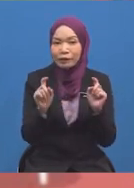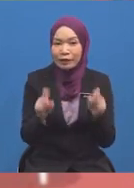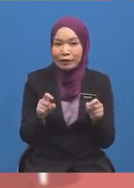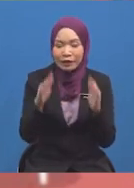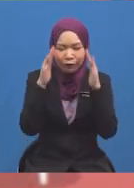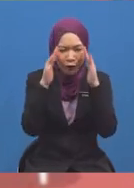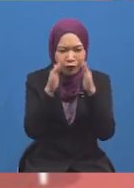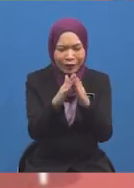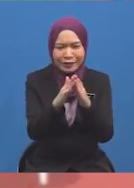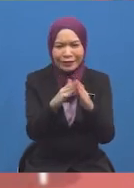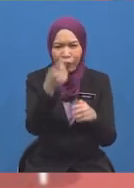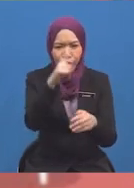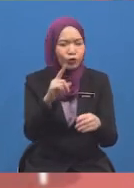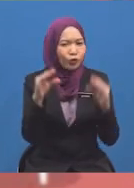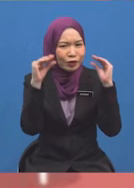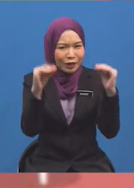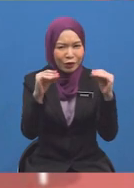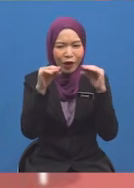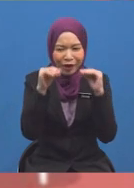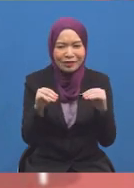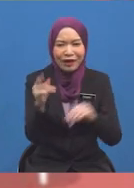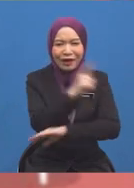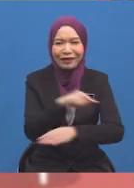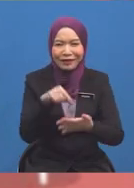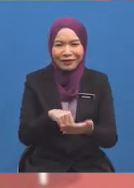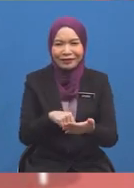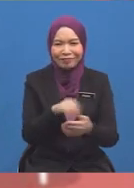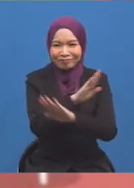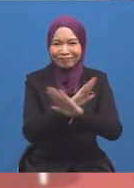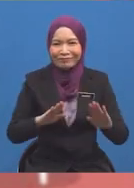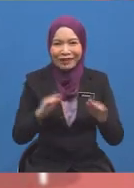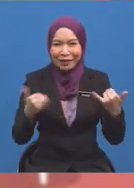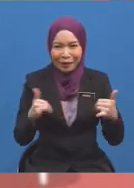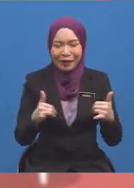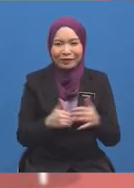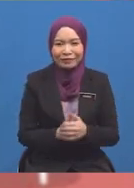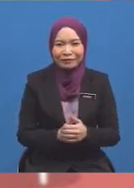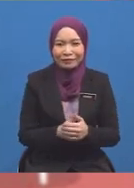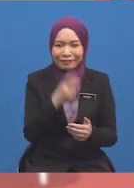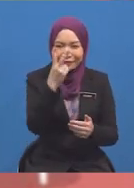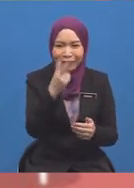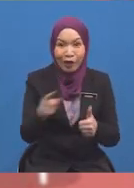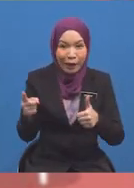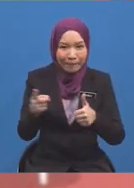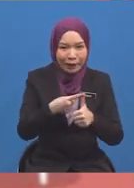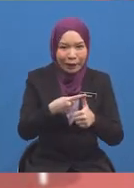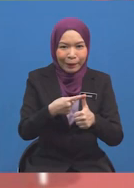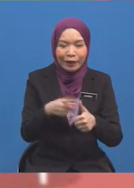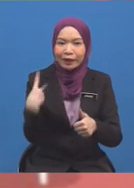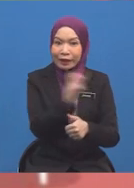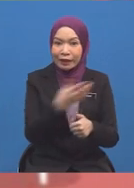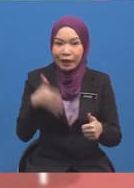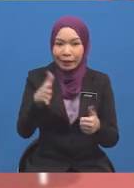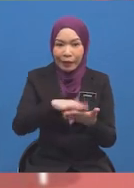apa yang jago ingin sampaikan jangan main-main ya pertama kita akan belajar